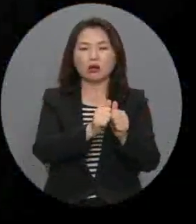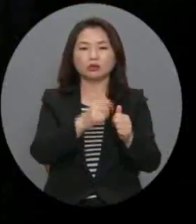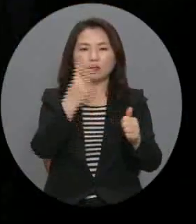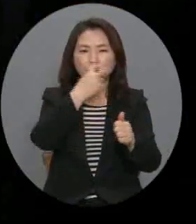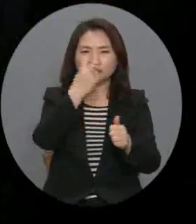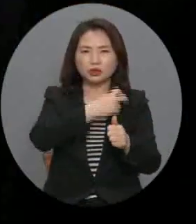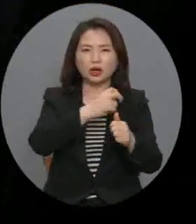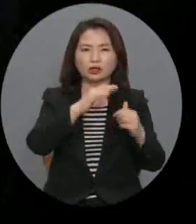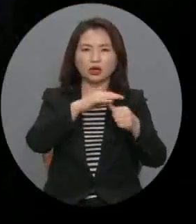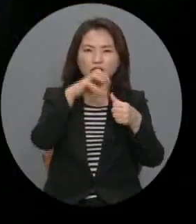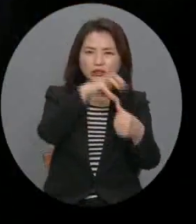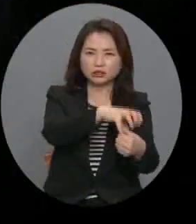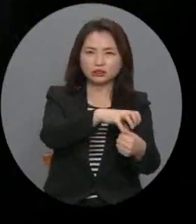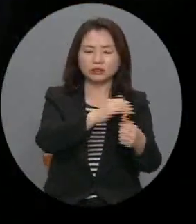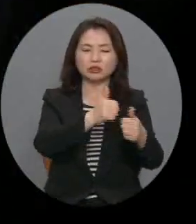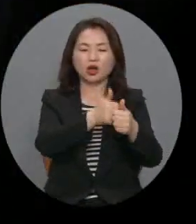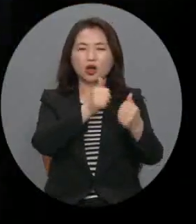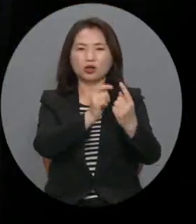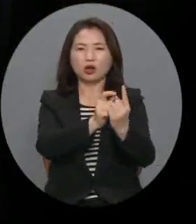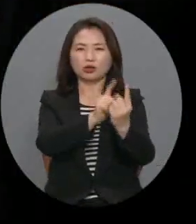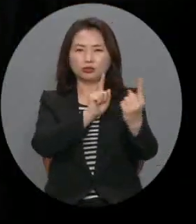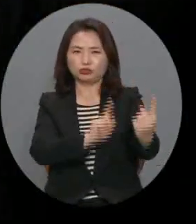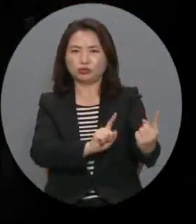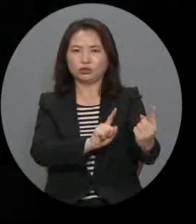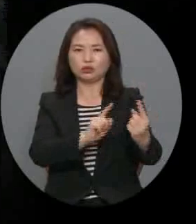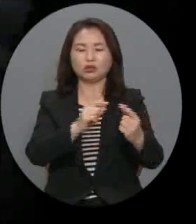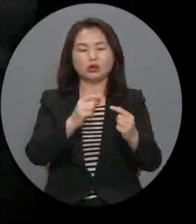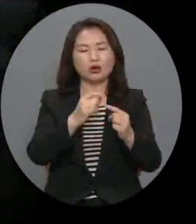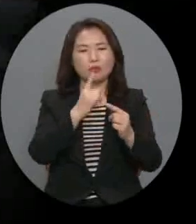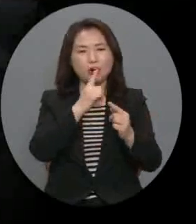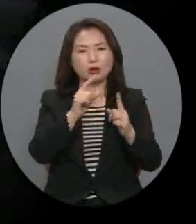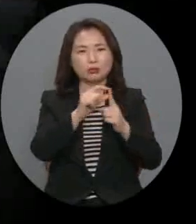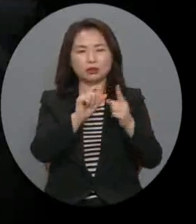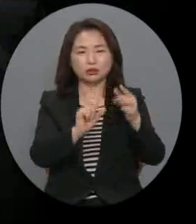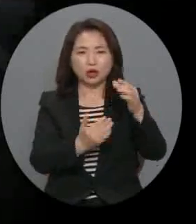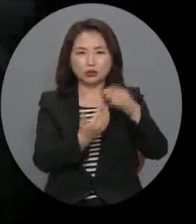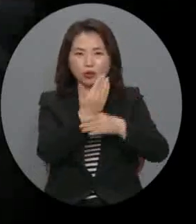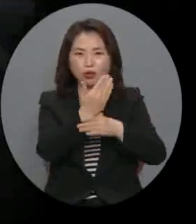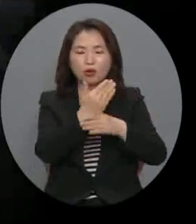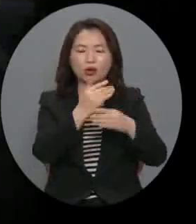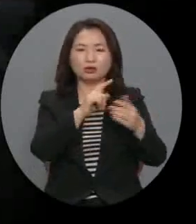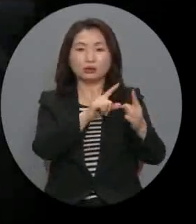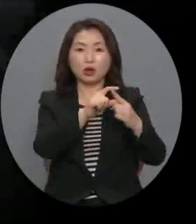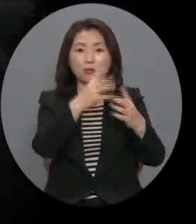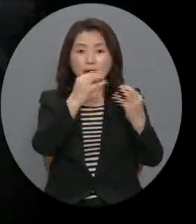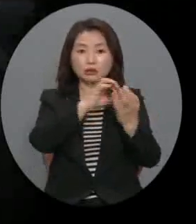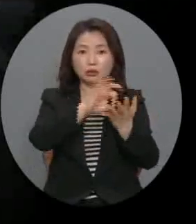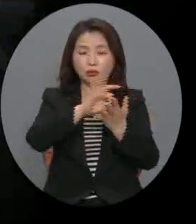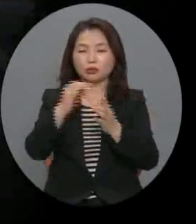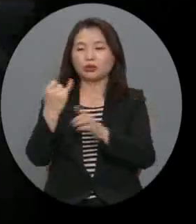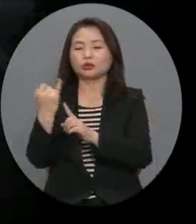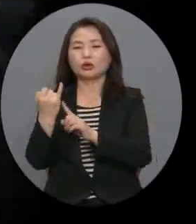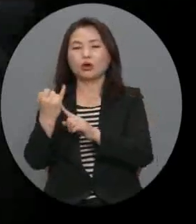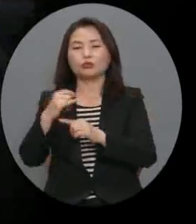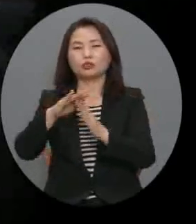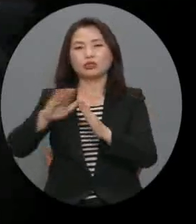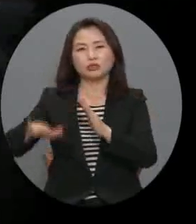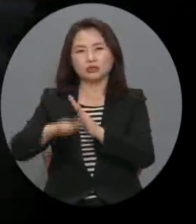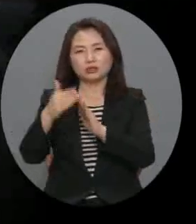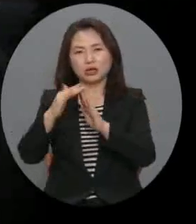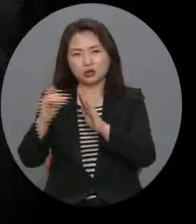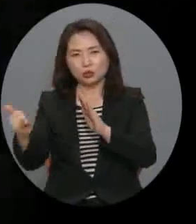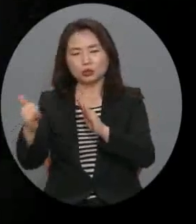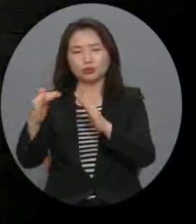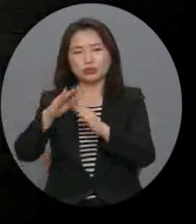검사, 격리 생활, 거리 두기 같은 코로나 유행으로 발생한 현상에 주목했다면 여성은 우리 가족,